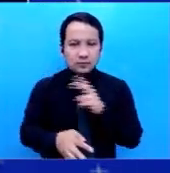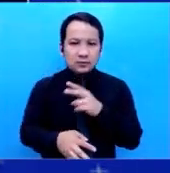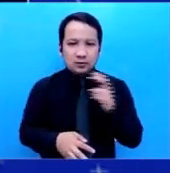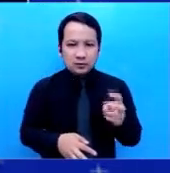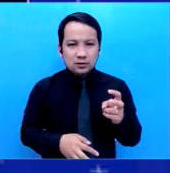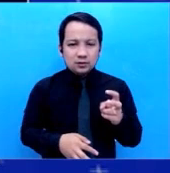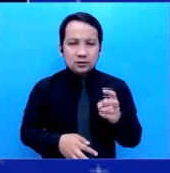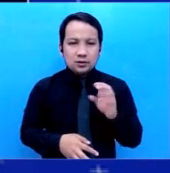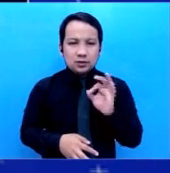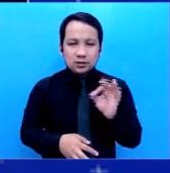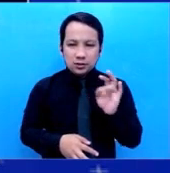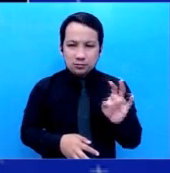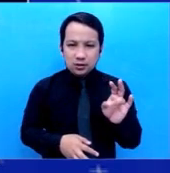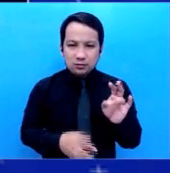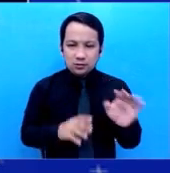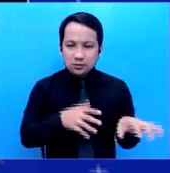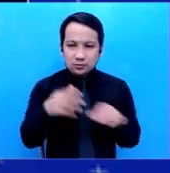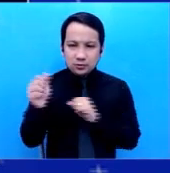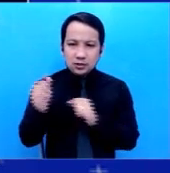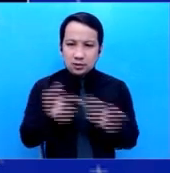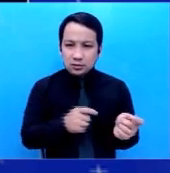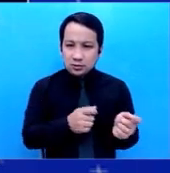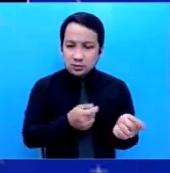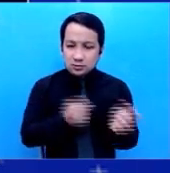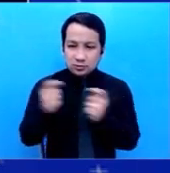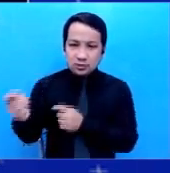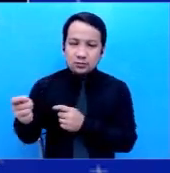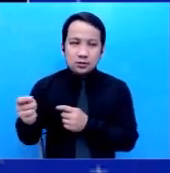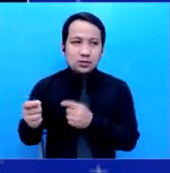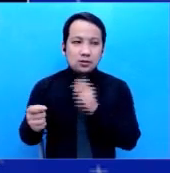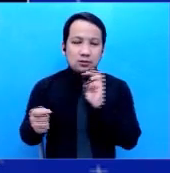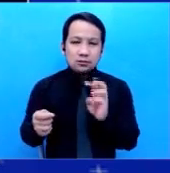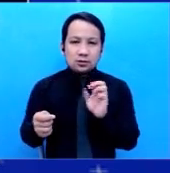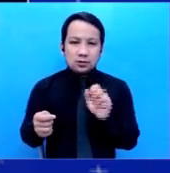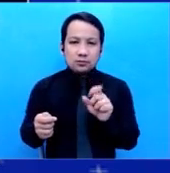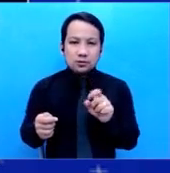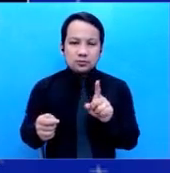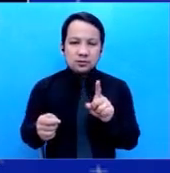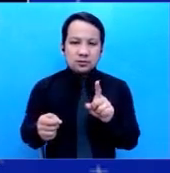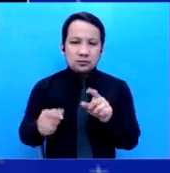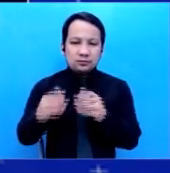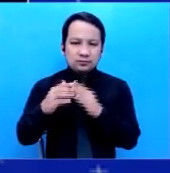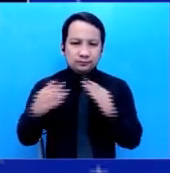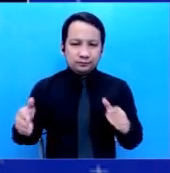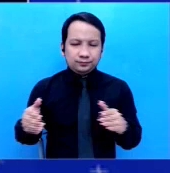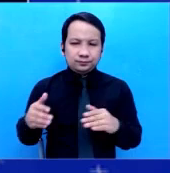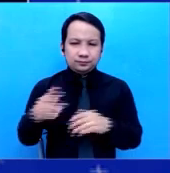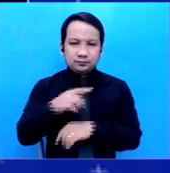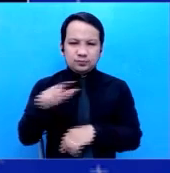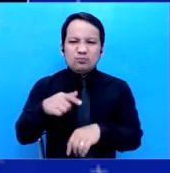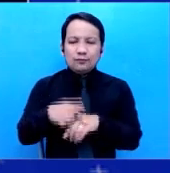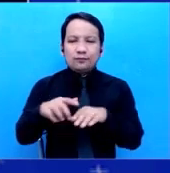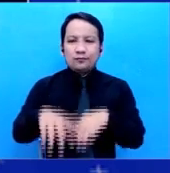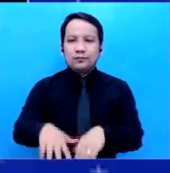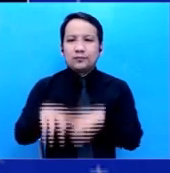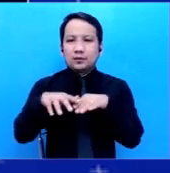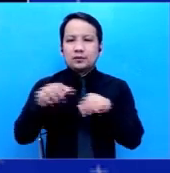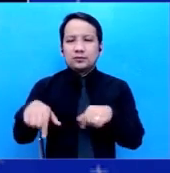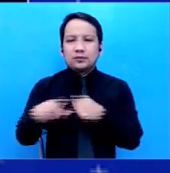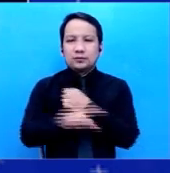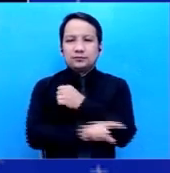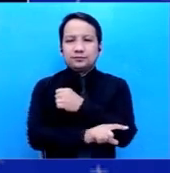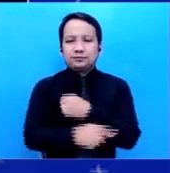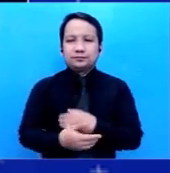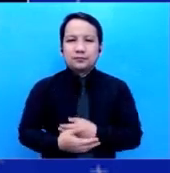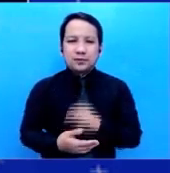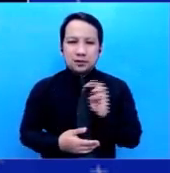277 individual na ang inilikas sa probinsya. 16 sa 44 na bayan at lungsod ang lubog sa baha ngayon sa Leyte. 6